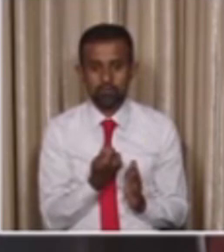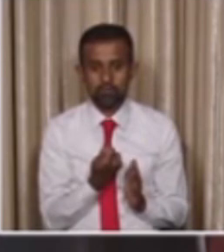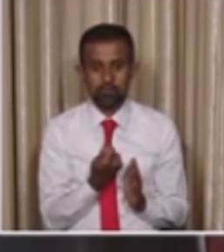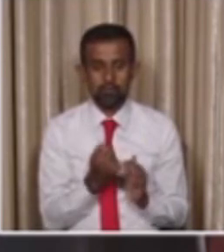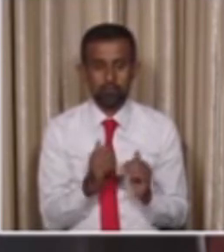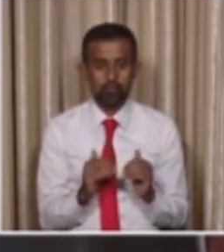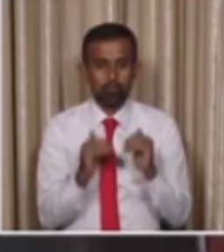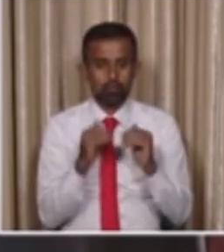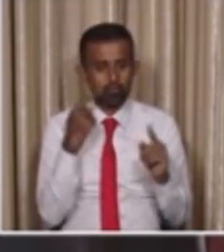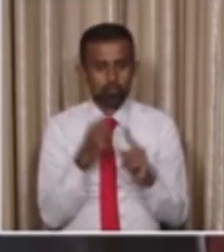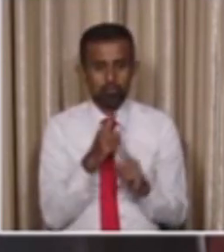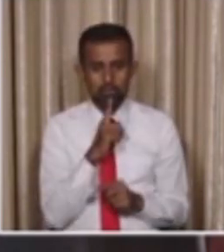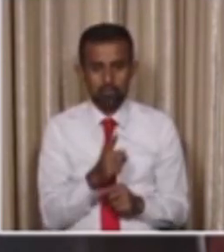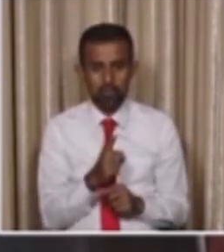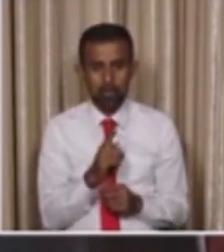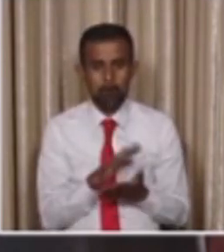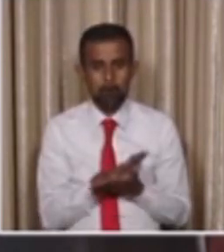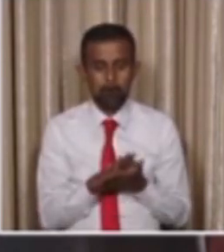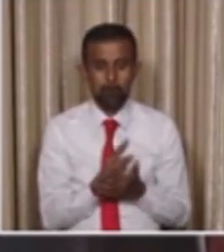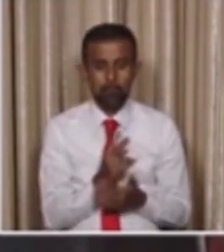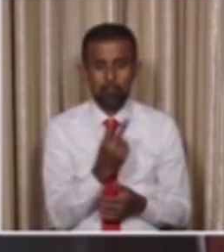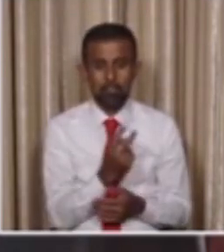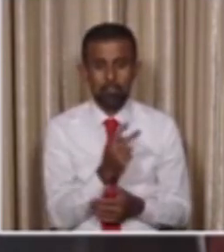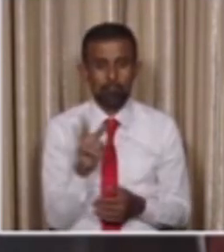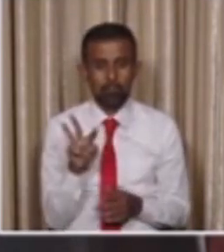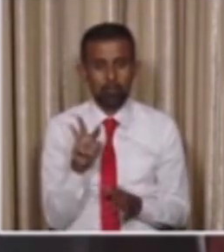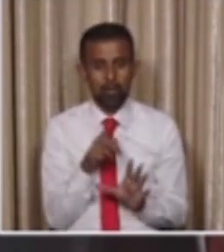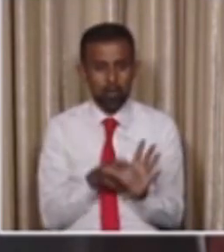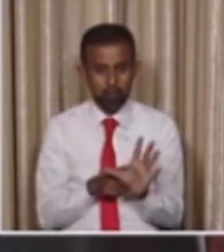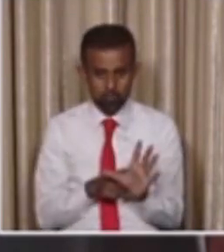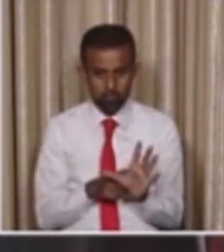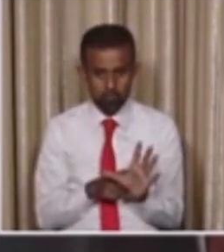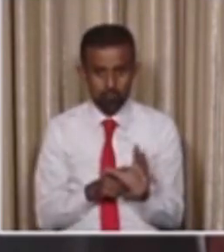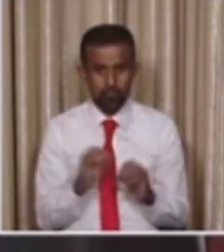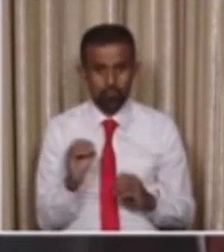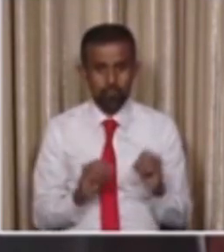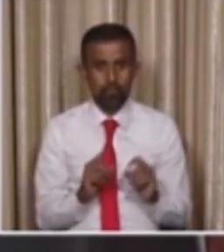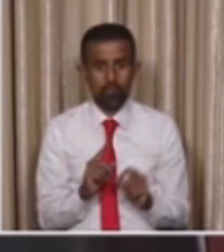කාර්යසාධනය ගැන කිව්වොත් පැහැදිලිව තියෙනවා 2023